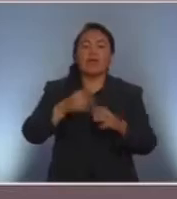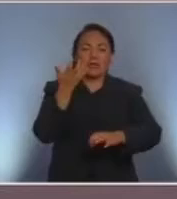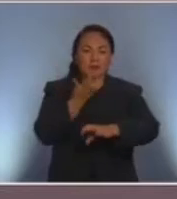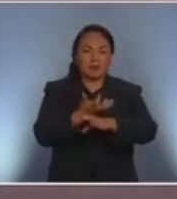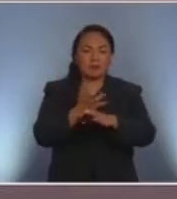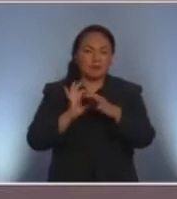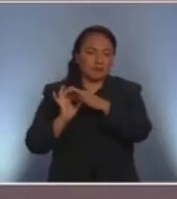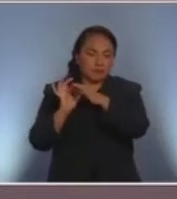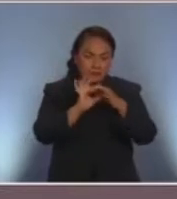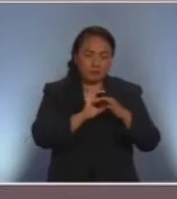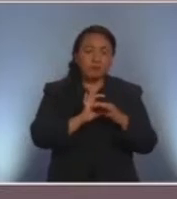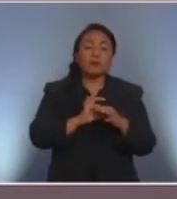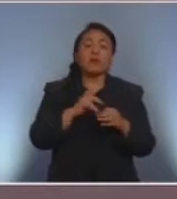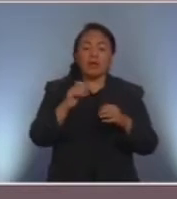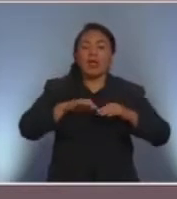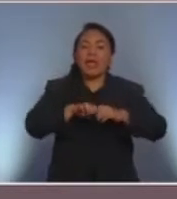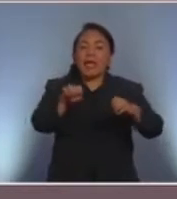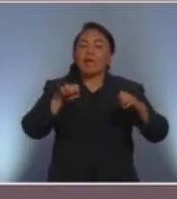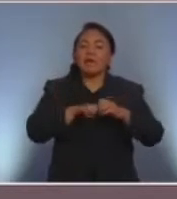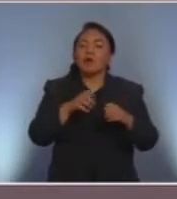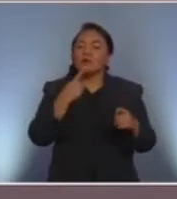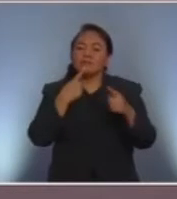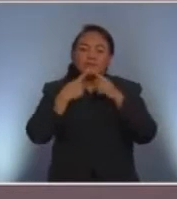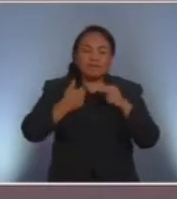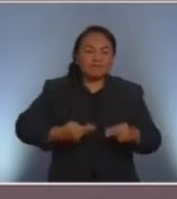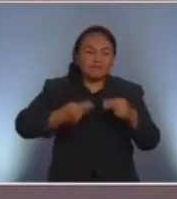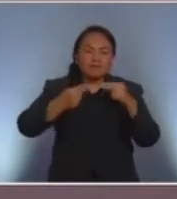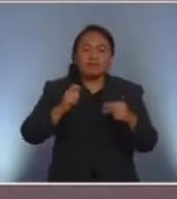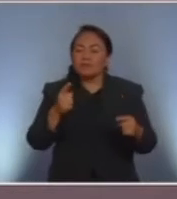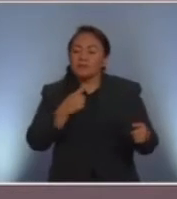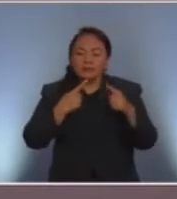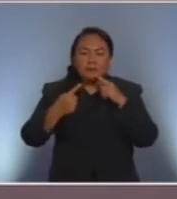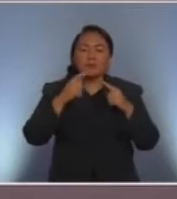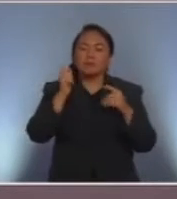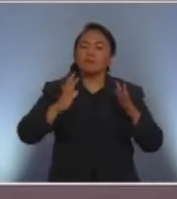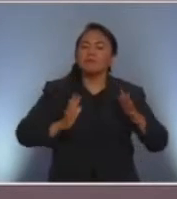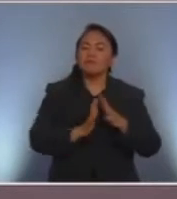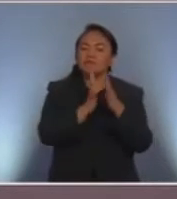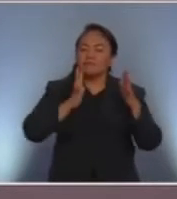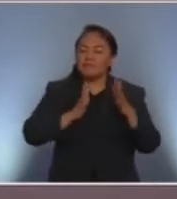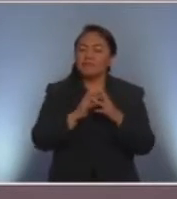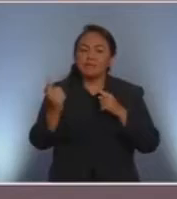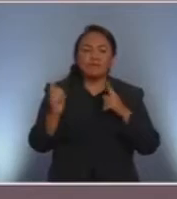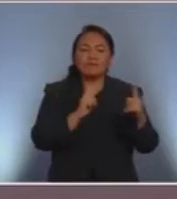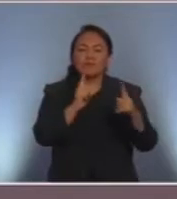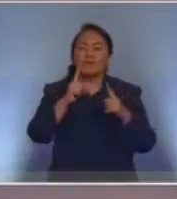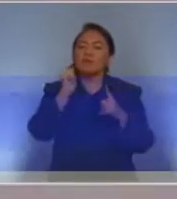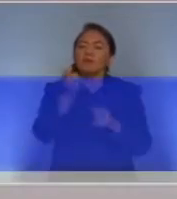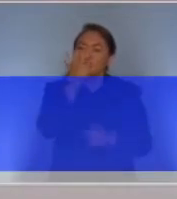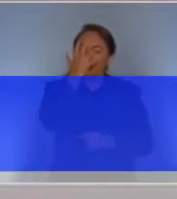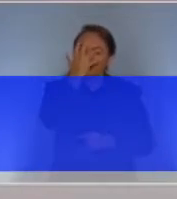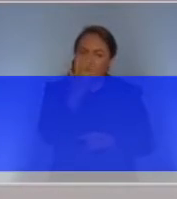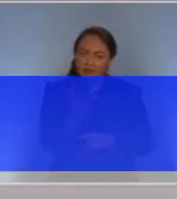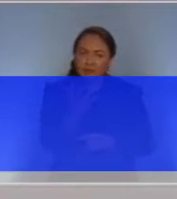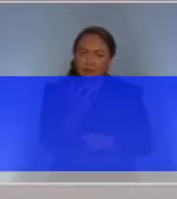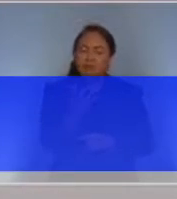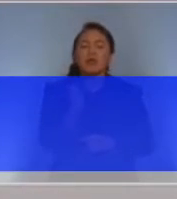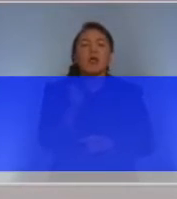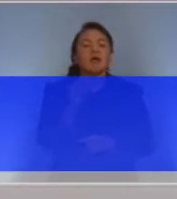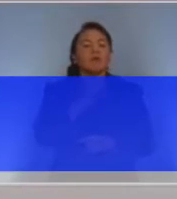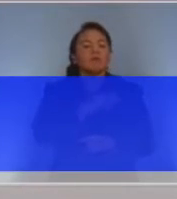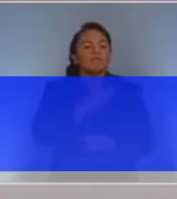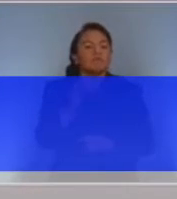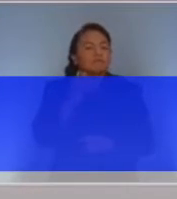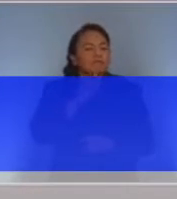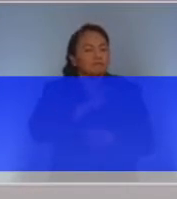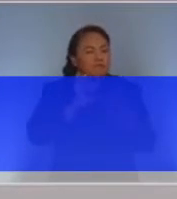်။ El equipo negociador tiene indicaciones precisas de participar en este procesoon seriedad ကျွန်တော်တို့လူဖွဲ့စည်းတွေမှာလုံ